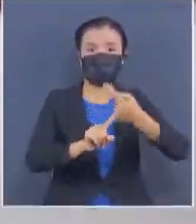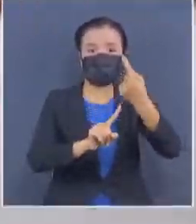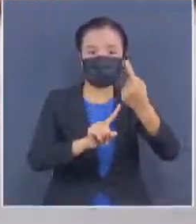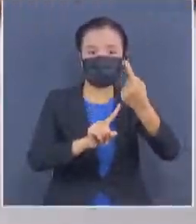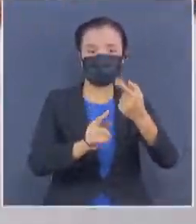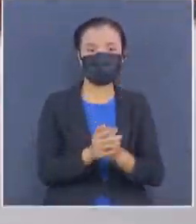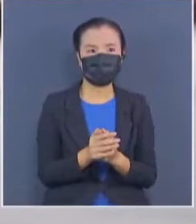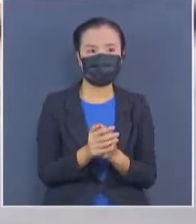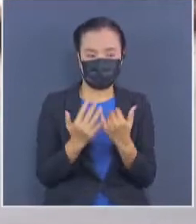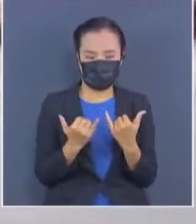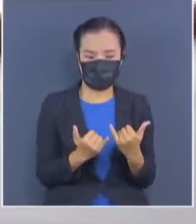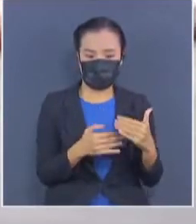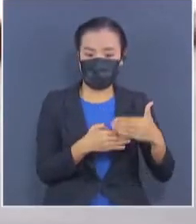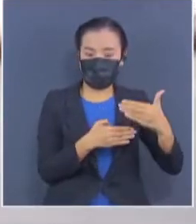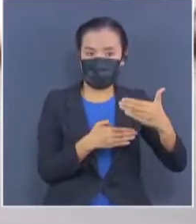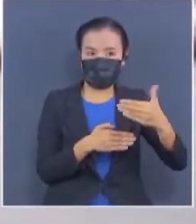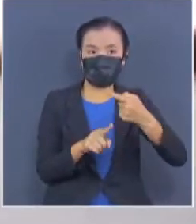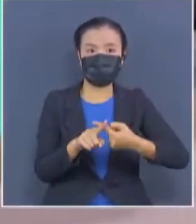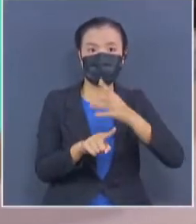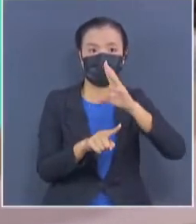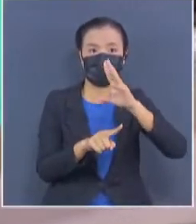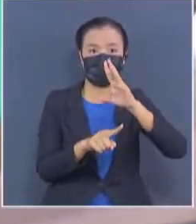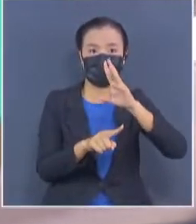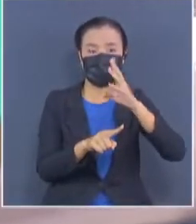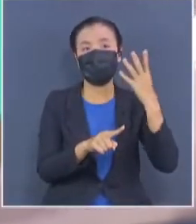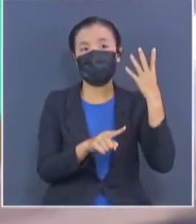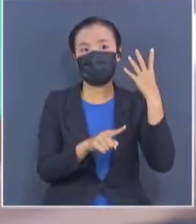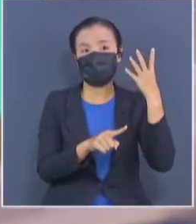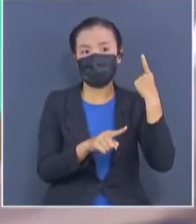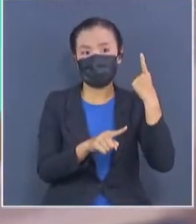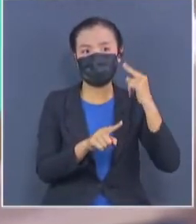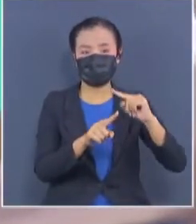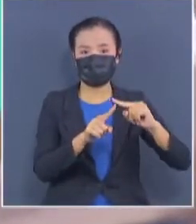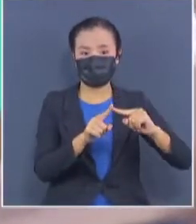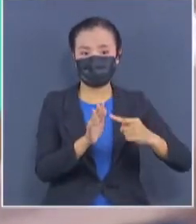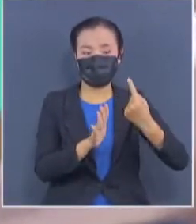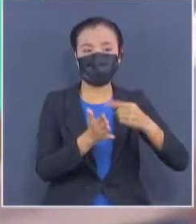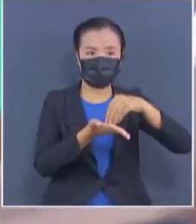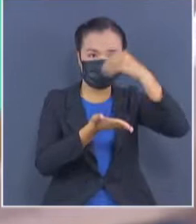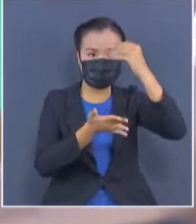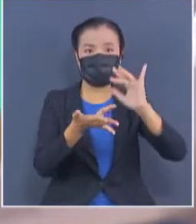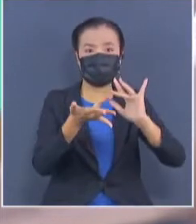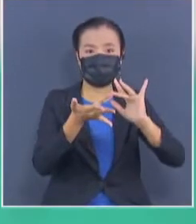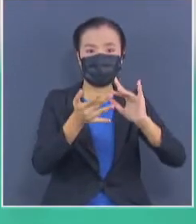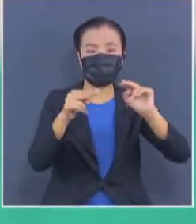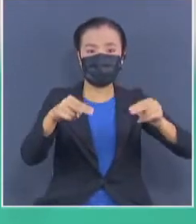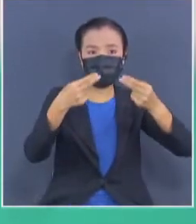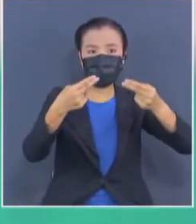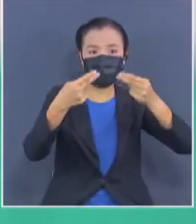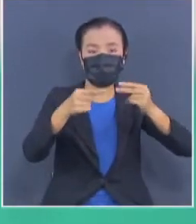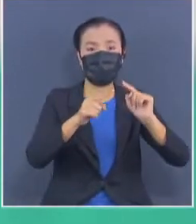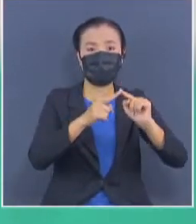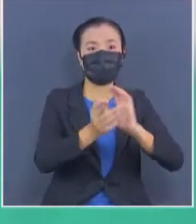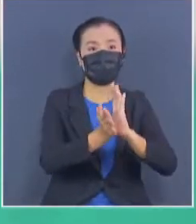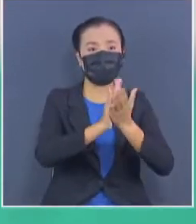เริ่มตั้งแต่วันนี้ 19มิถุนายนเป็นต้นไปเธอเมื่อวานนี้เนี่ยเริ่มแล้วนะครับเพื่อให้ผู้รับเหมาได้ปรับปรุงพื้นที่